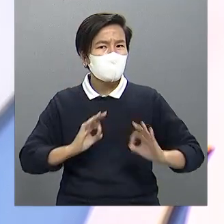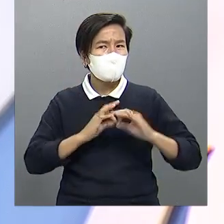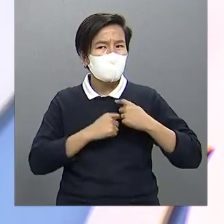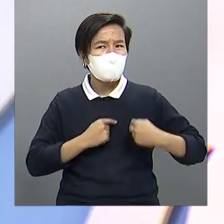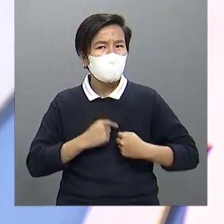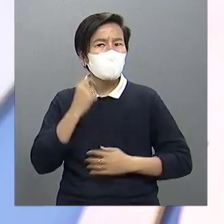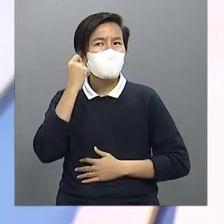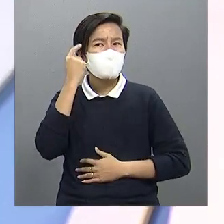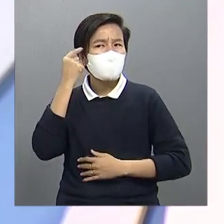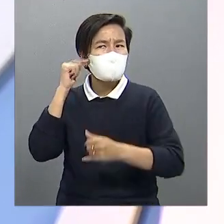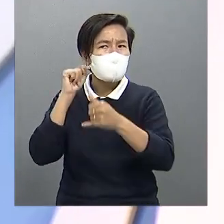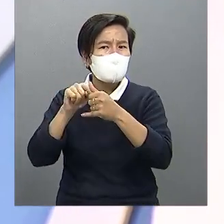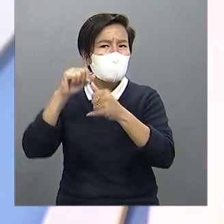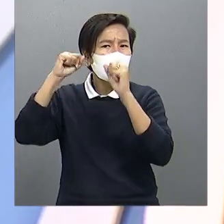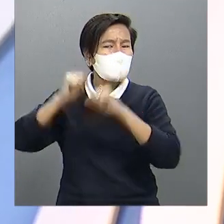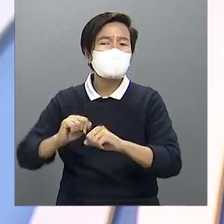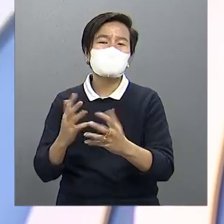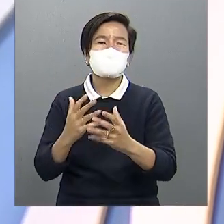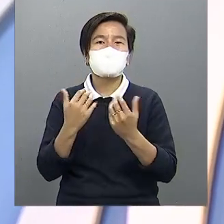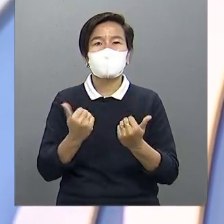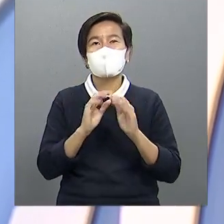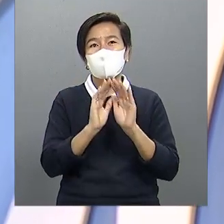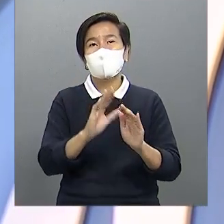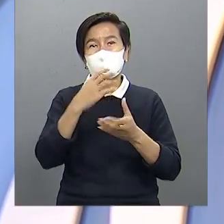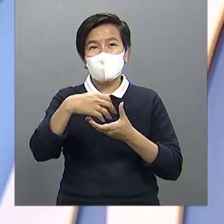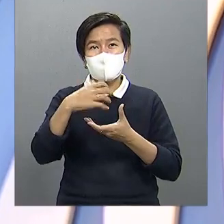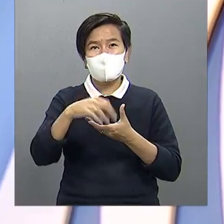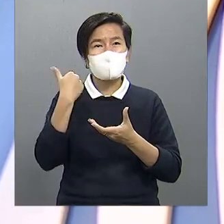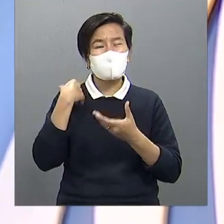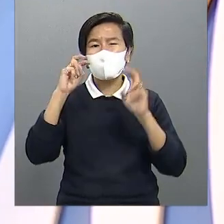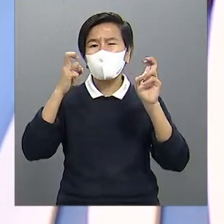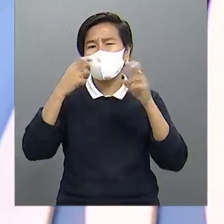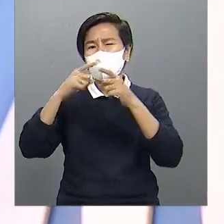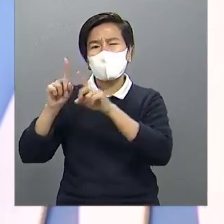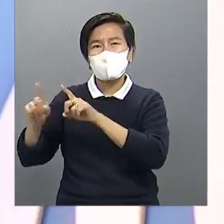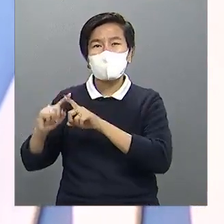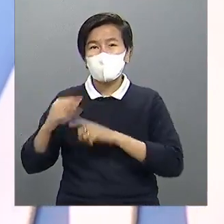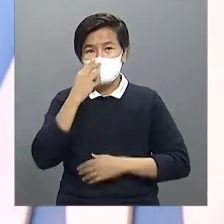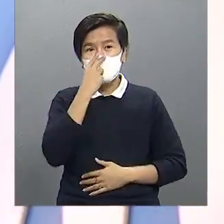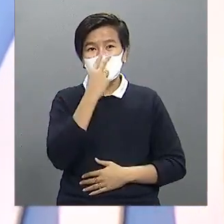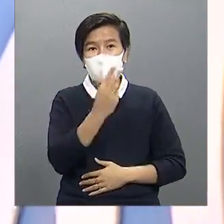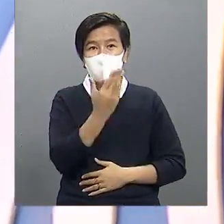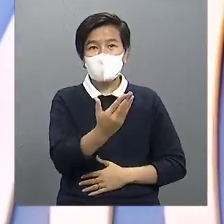ค่ะนี่คือประเด็นสังคมที่นำมาฝากกันนะคะแต่ว่ามีอีกหลากหลายเรื่องราวไปติดตามกันต่อในสีสันวาไรตี้ค่ะ